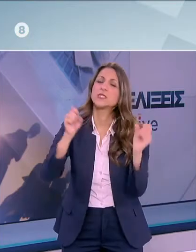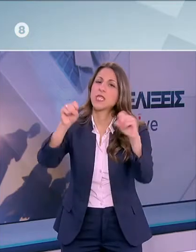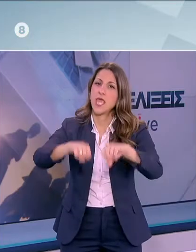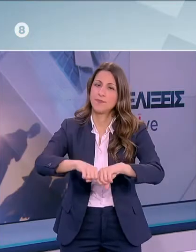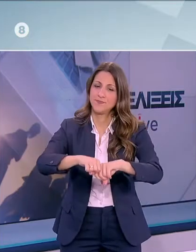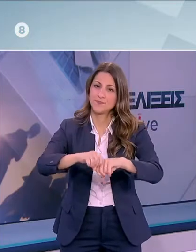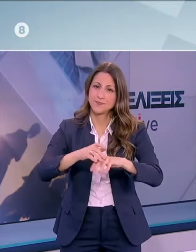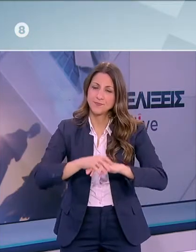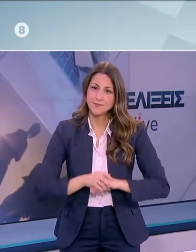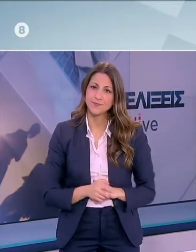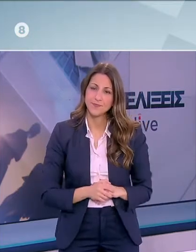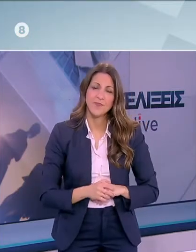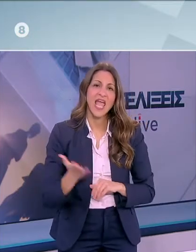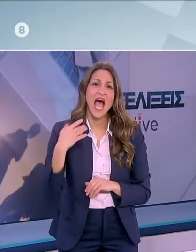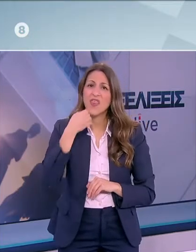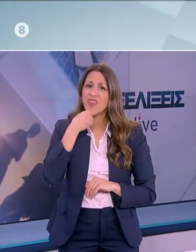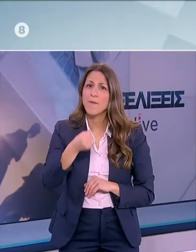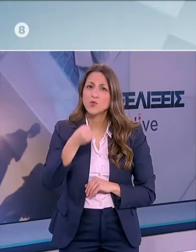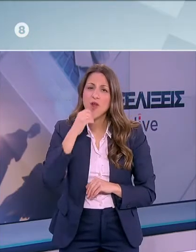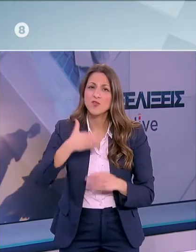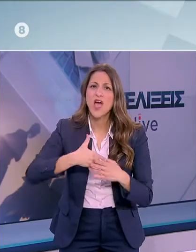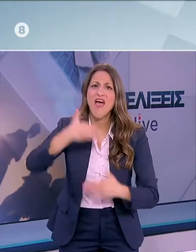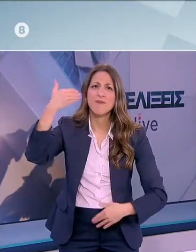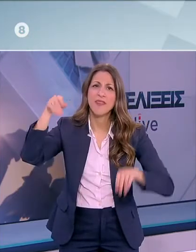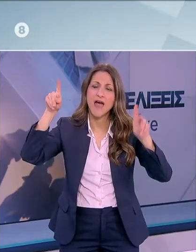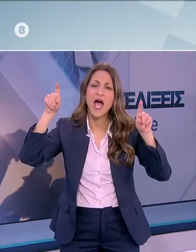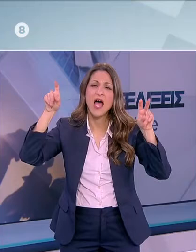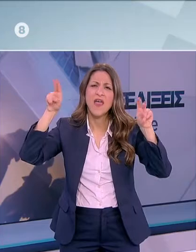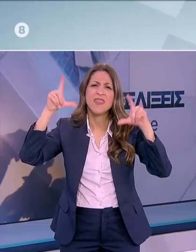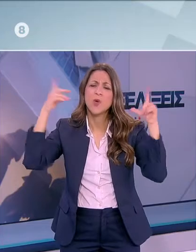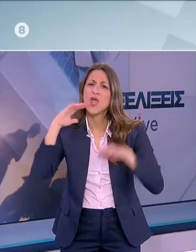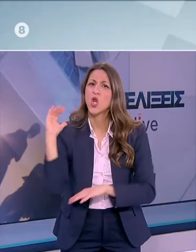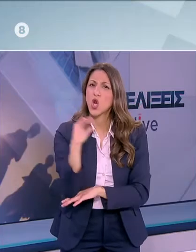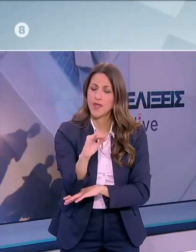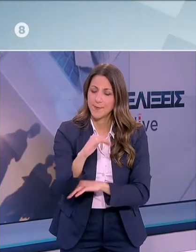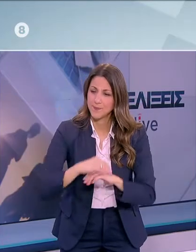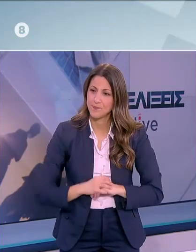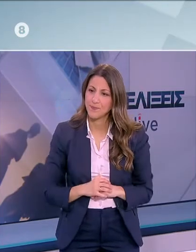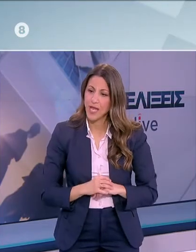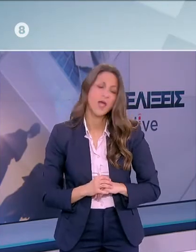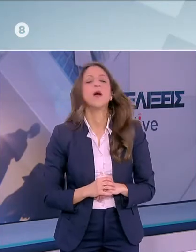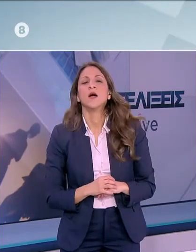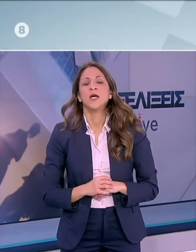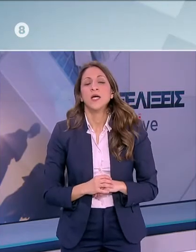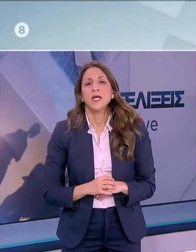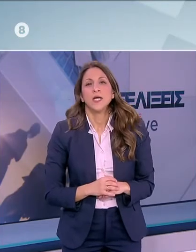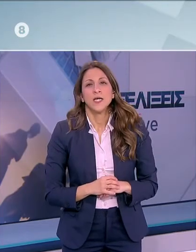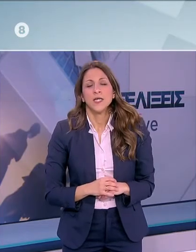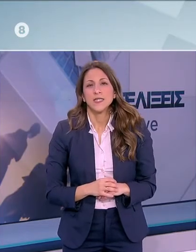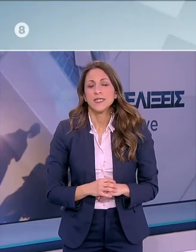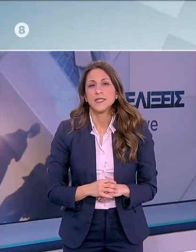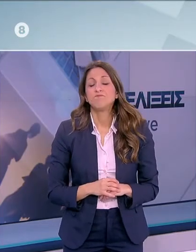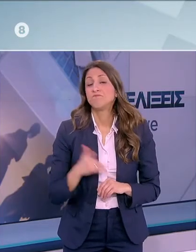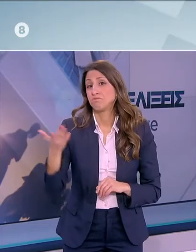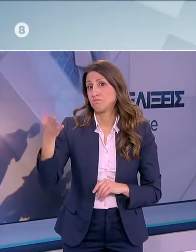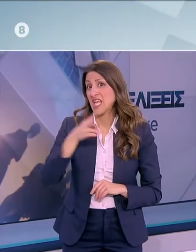Η κυρία Μελά από την εφημερίδα Δημοκρατία. Κύριε καθηγητά, από αυτά που μας έχετε πει, γνωρίζουμε ότι οι πρώτοι που θα βγουν από την καραντίνα